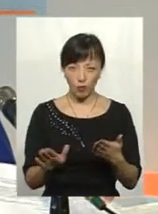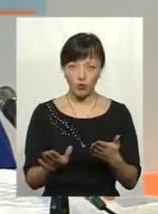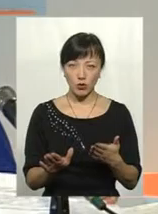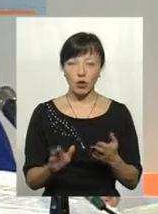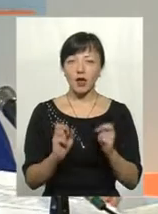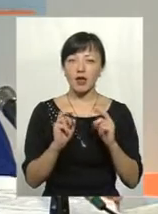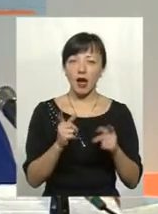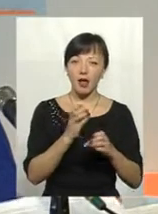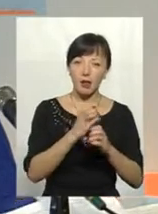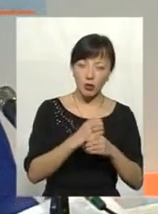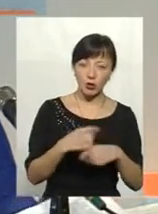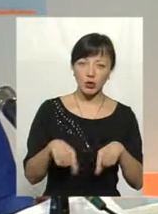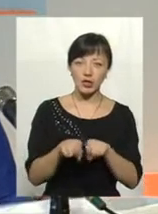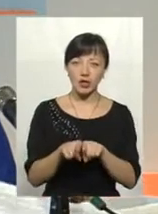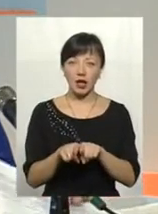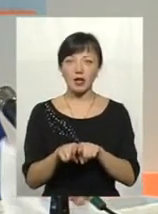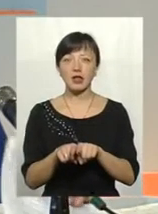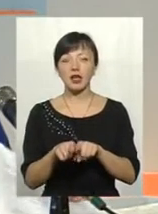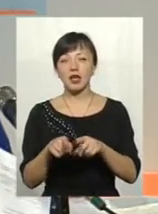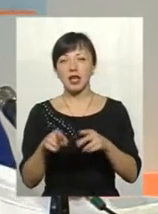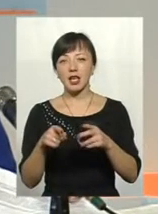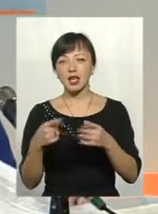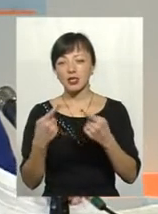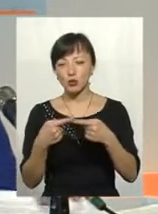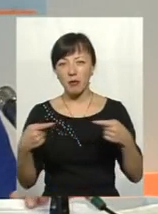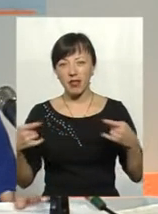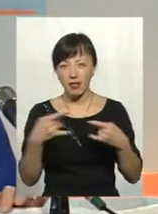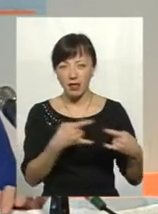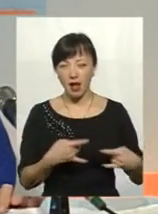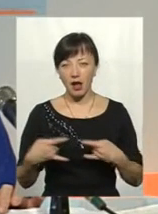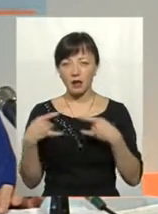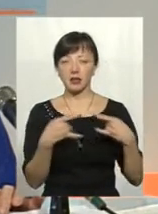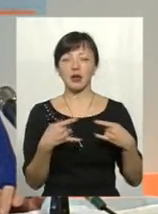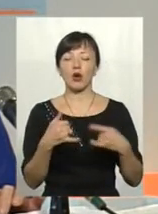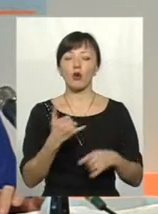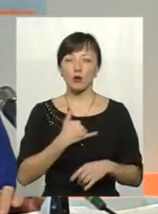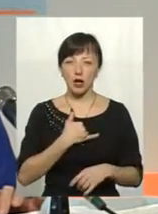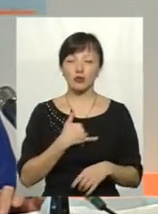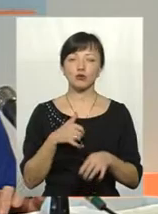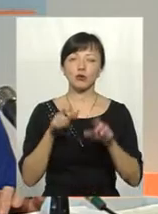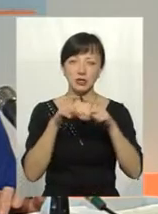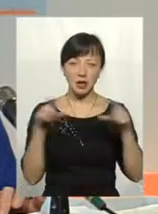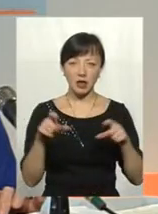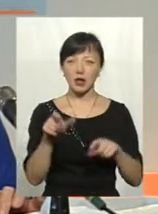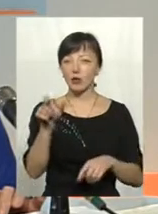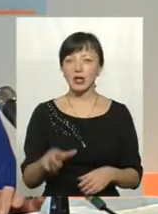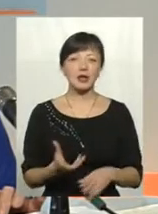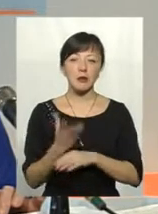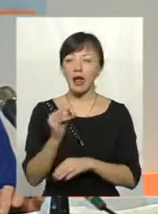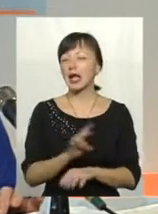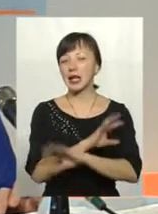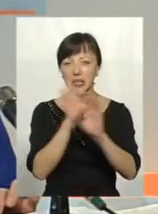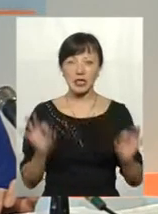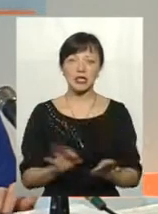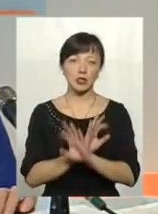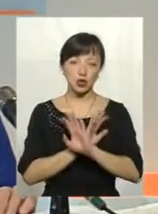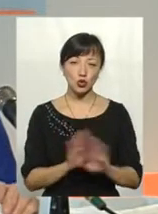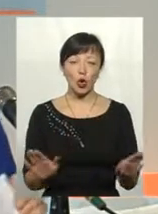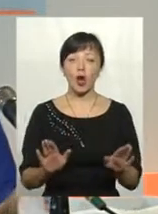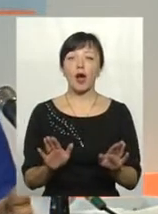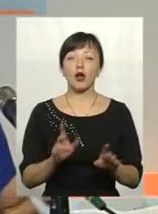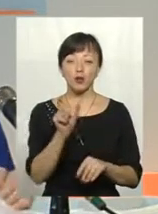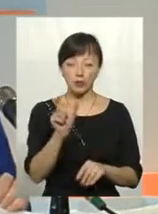Як лабораторні, так клінічні, так інструментальні, рентгенологічні. У нашому закладі пацієнт не платить ні за що. Навіть той